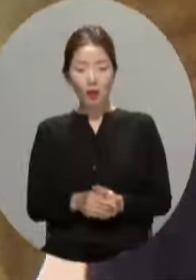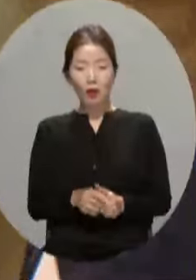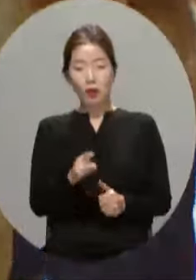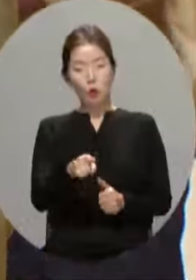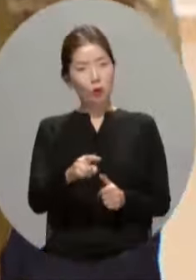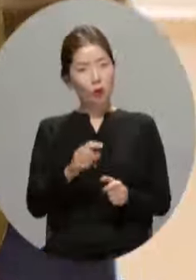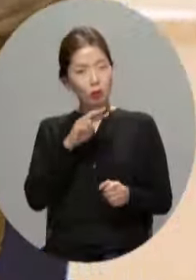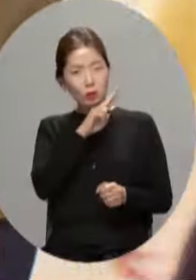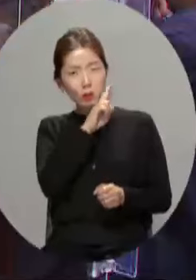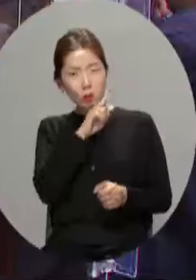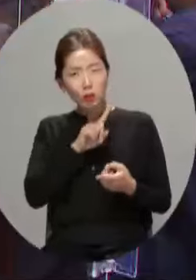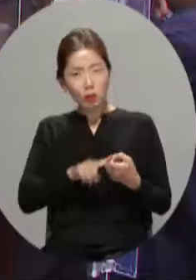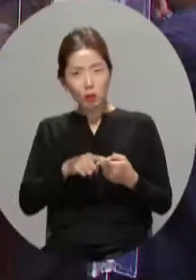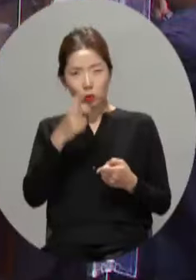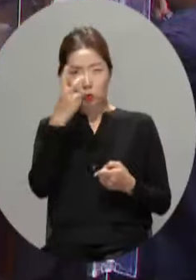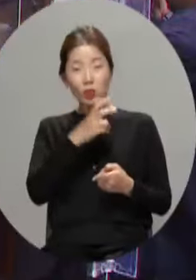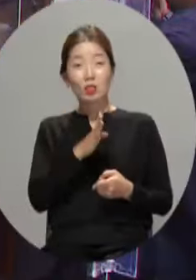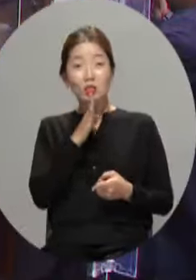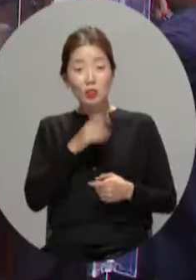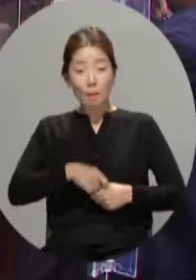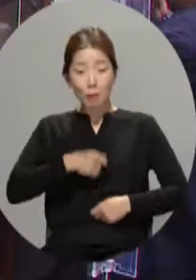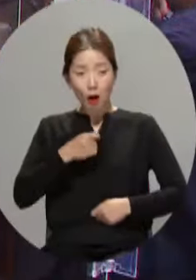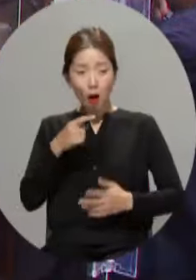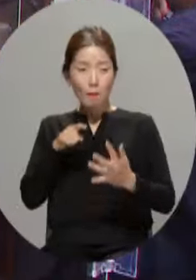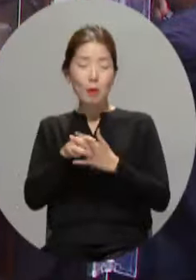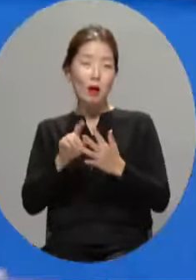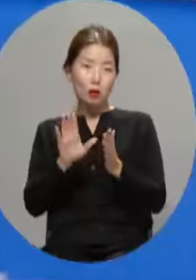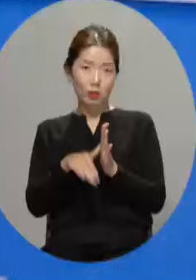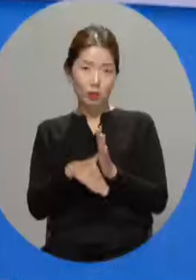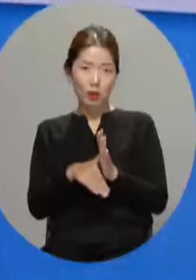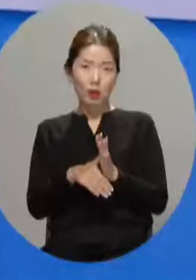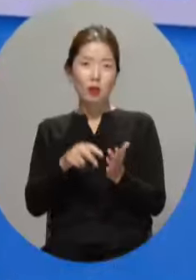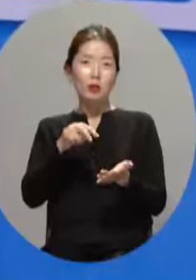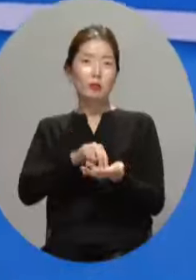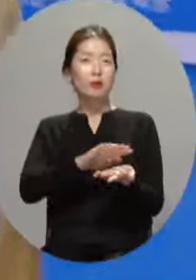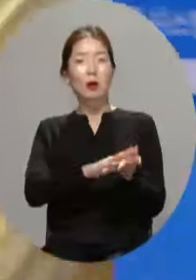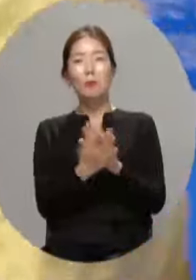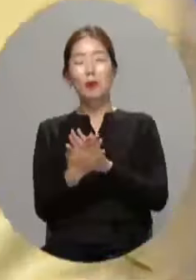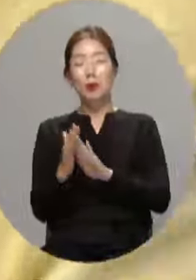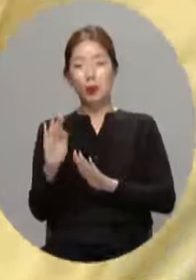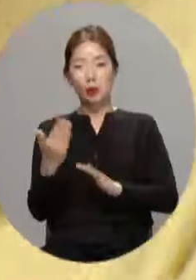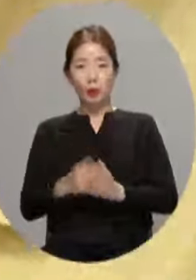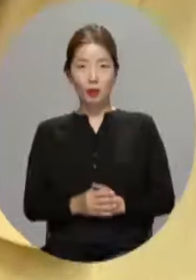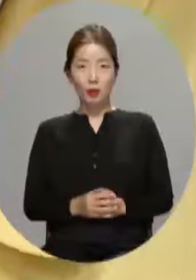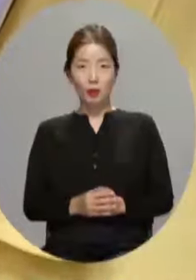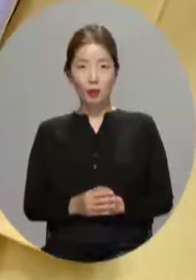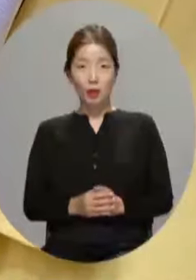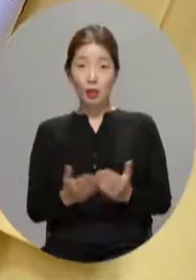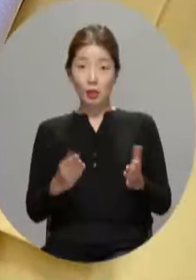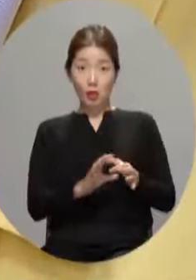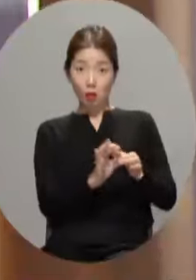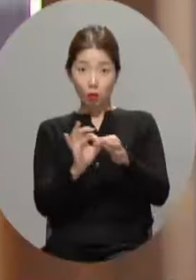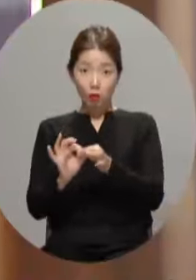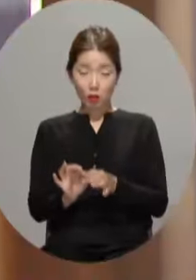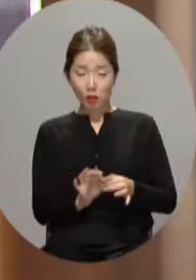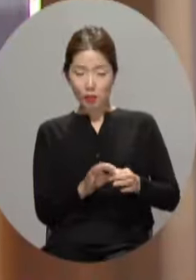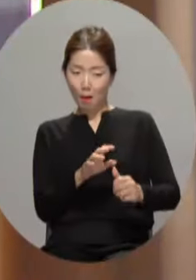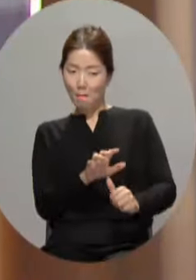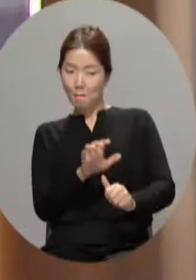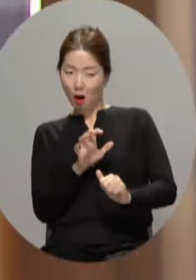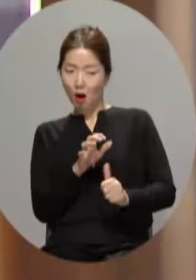시장에게 불거진 의혹이 수사를 통해 사실로 밝혀질 경우 사정은 달라집니다. 직무와 관련된 직위를